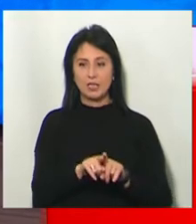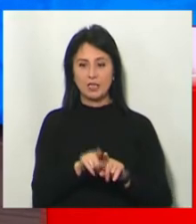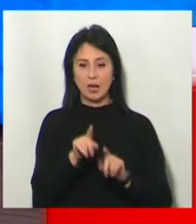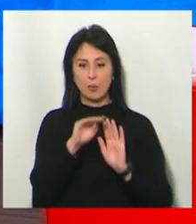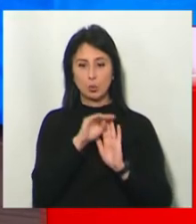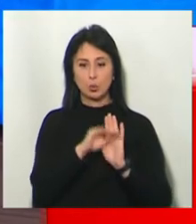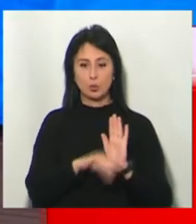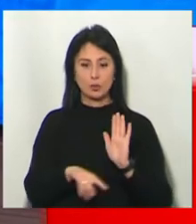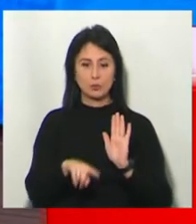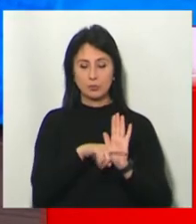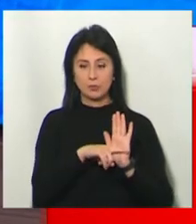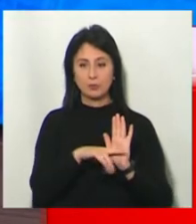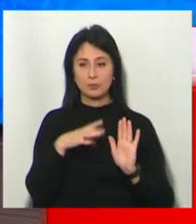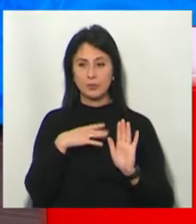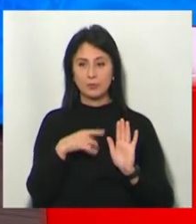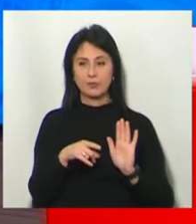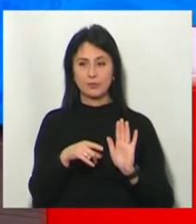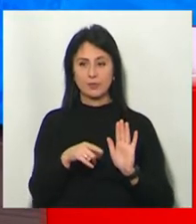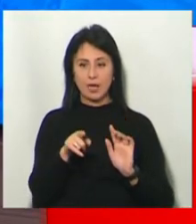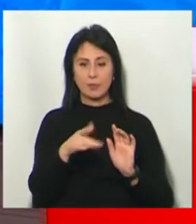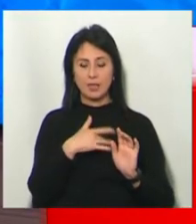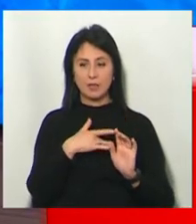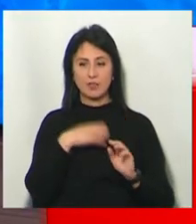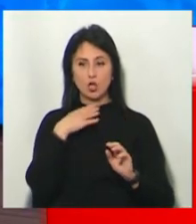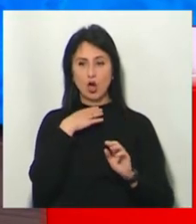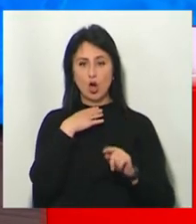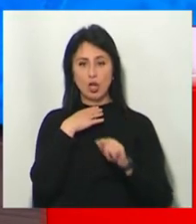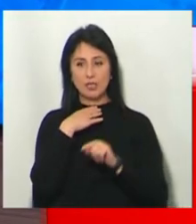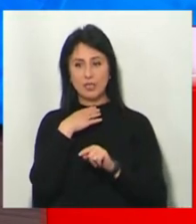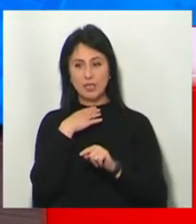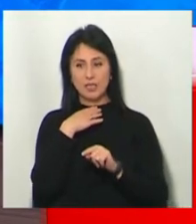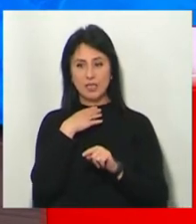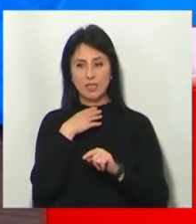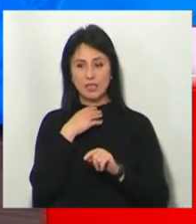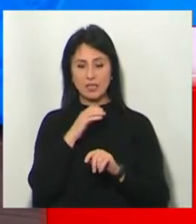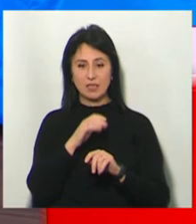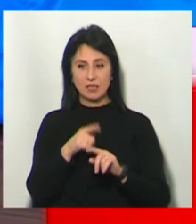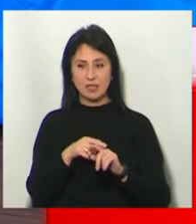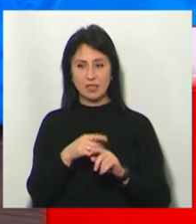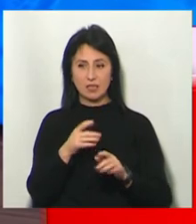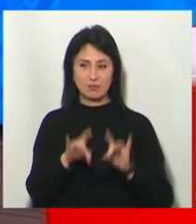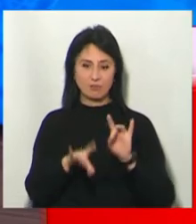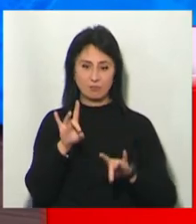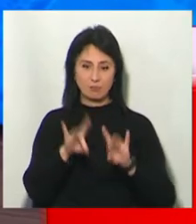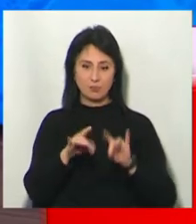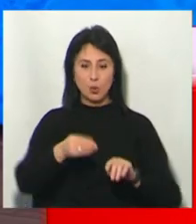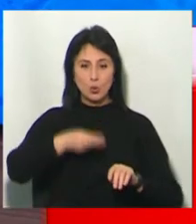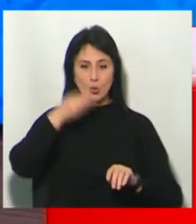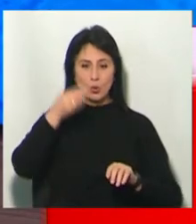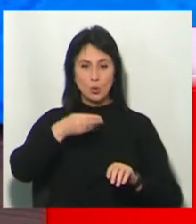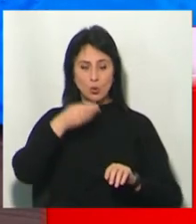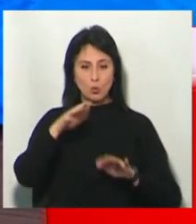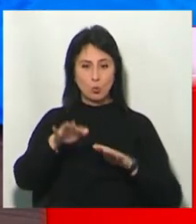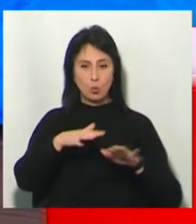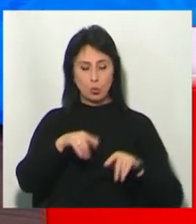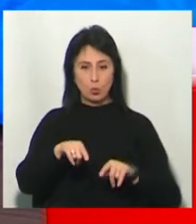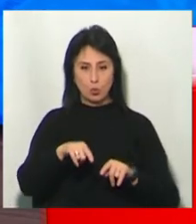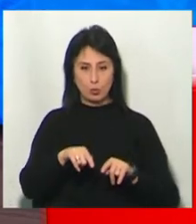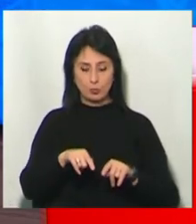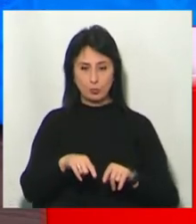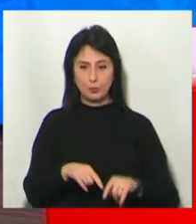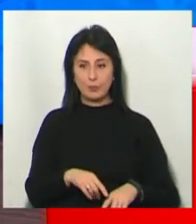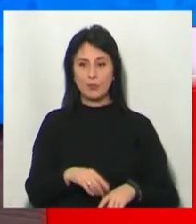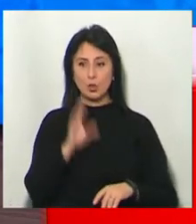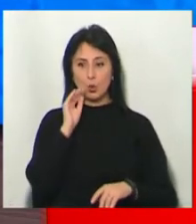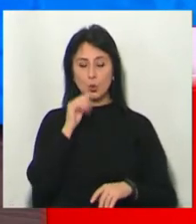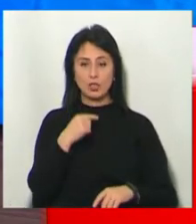ამ ნუსხაში აუცილებლად ხვდებოდა ამ ტიპის ხორცისგან წარმოებული ნახარში, ანუ ბულიონები. Შესაბამისად,